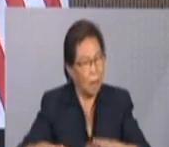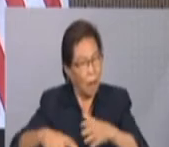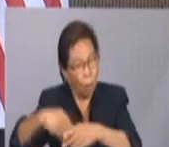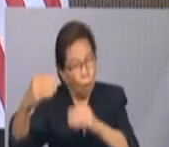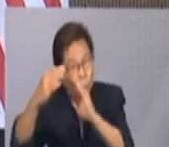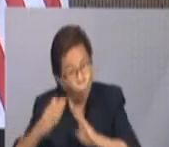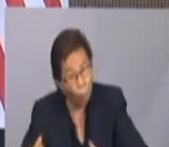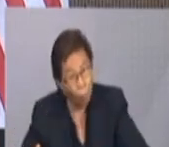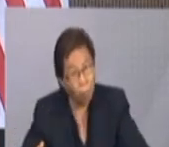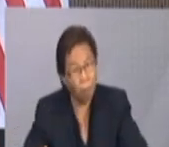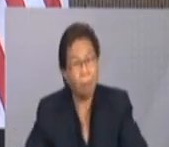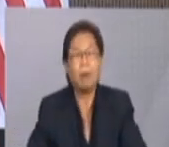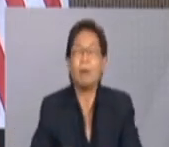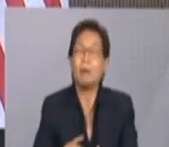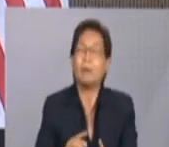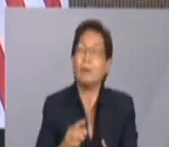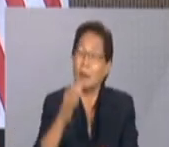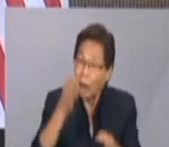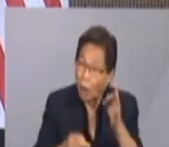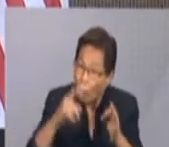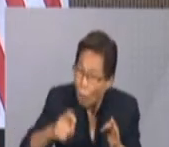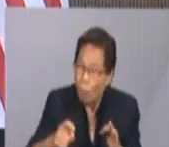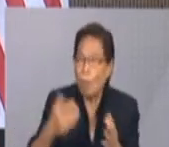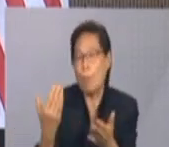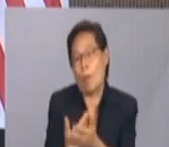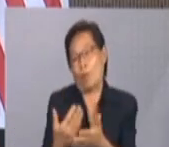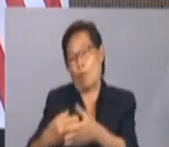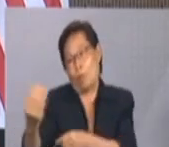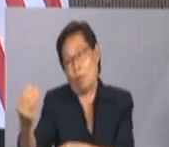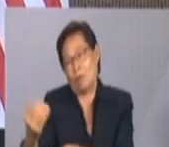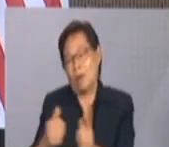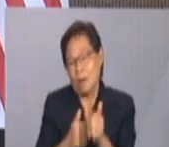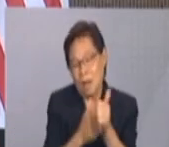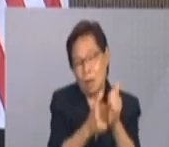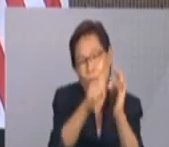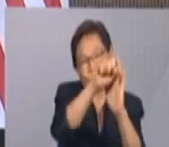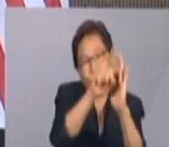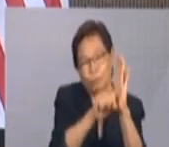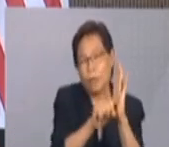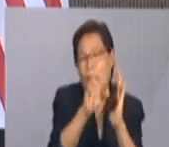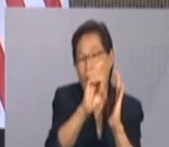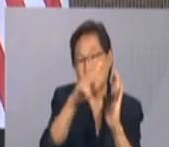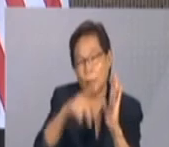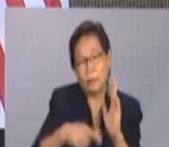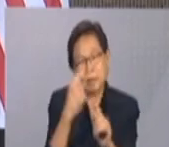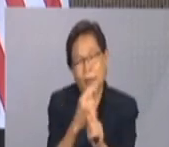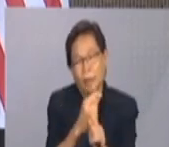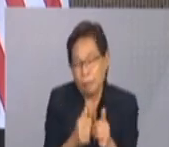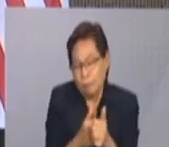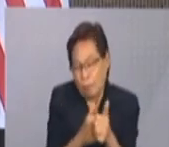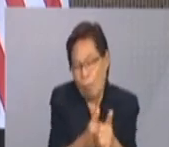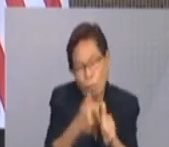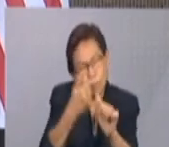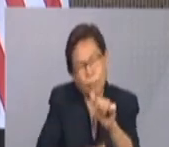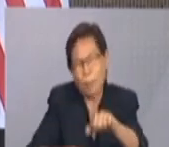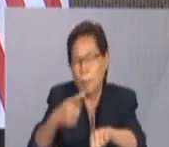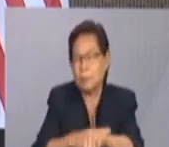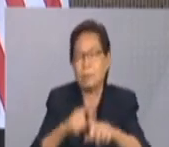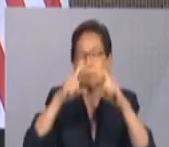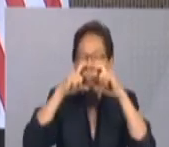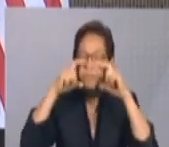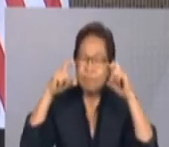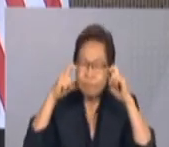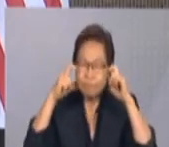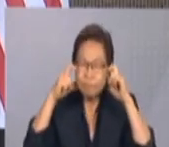rumah kecuali jika perlu dipatuhi shopee yang ditetapkan pada setiap masa pakai penutup